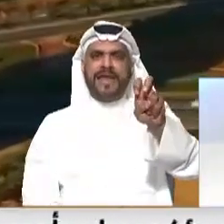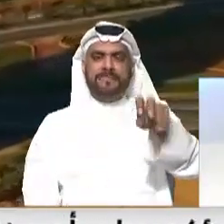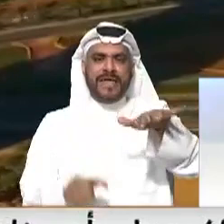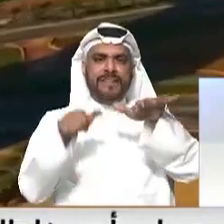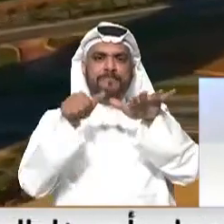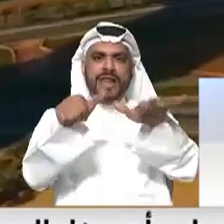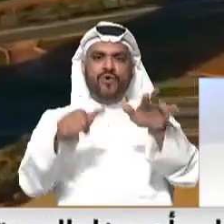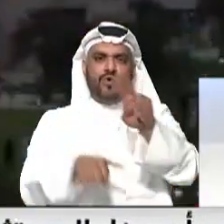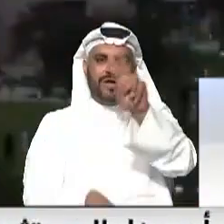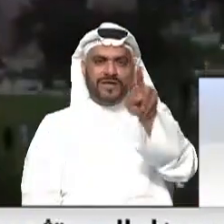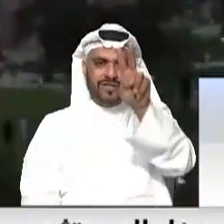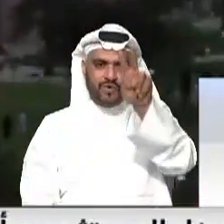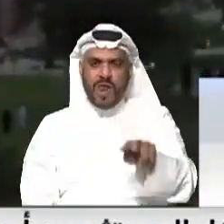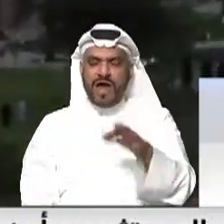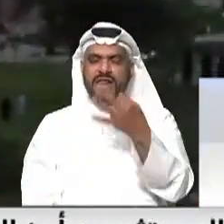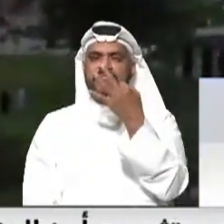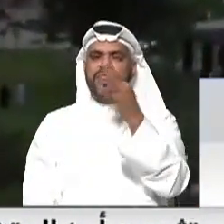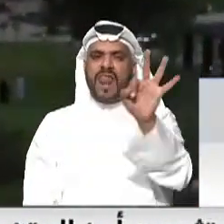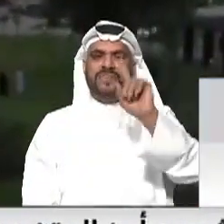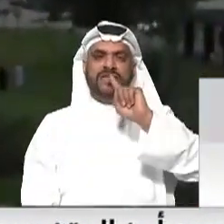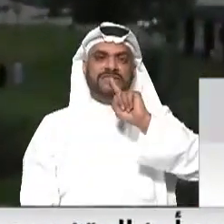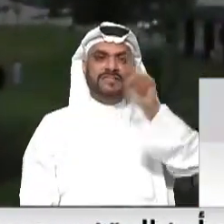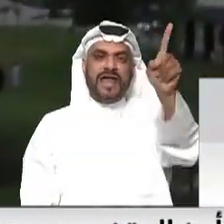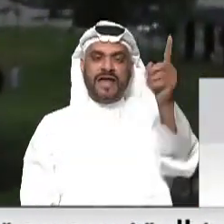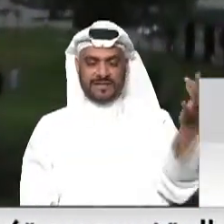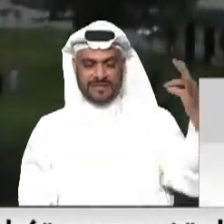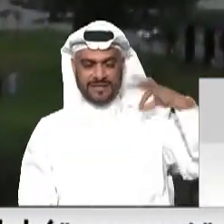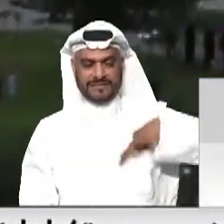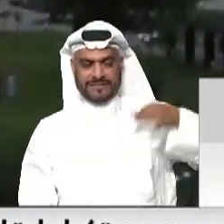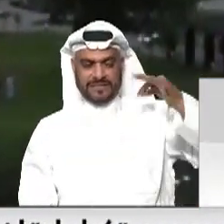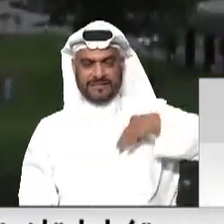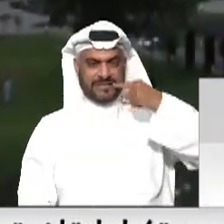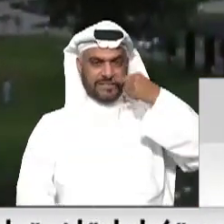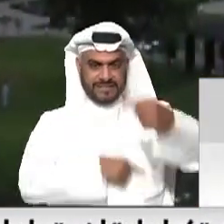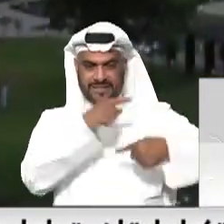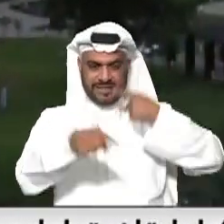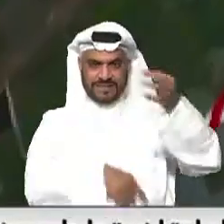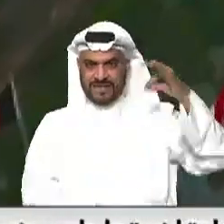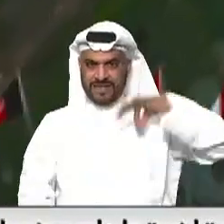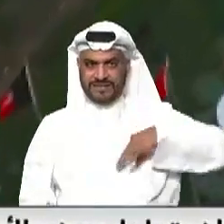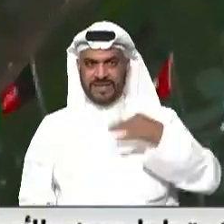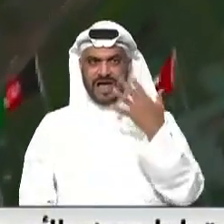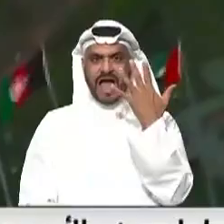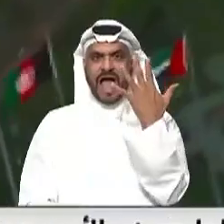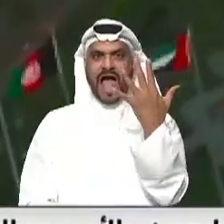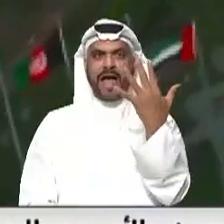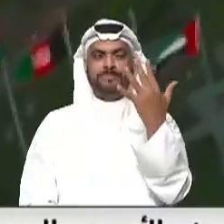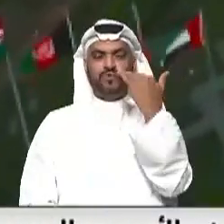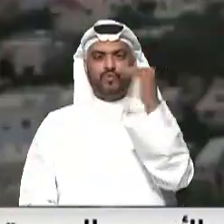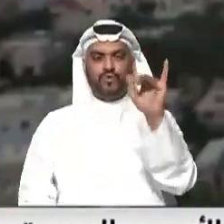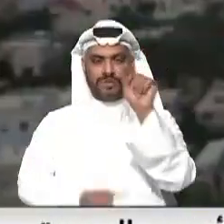لاجل 30 عاما وبعائد سنوي ثابت قدره خمسه وسته اعشار بالمئه